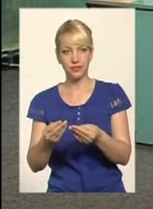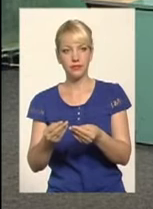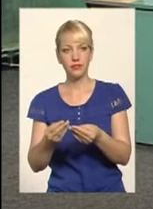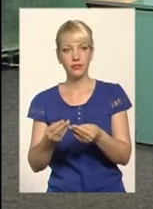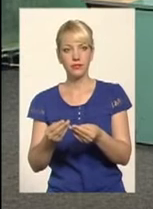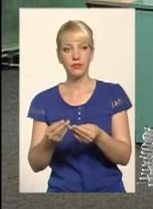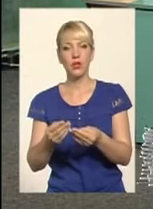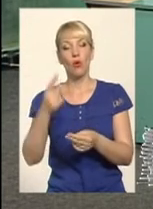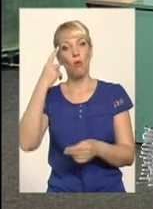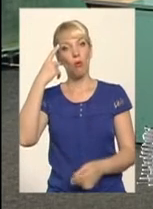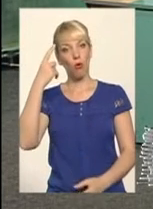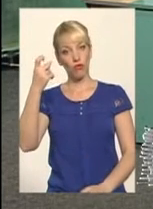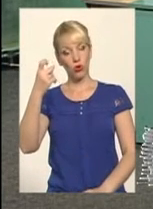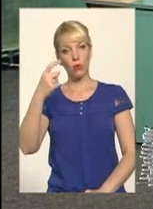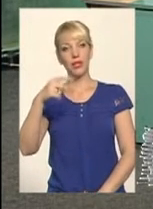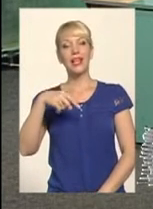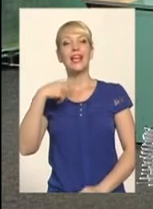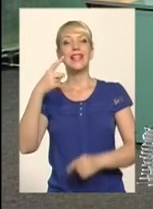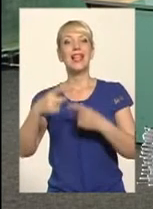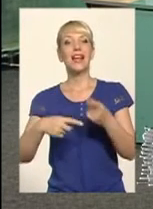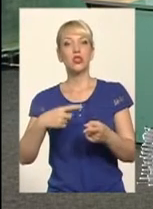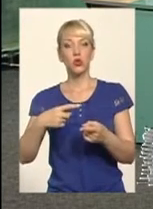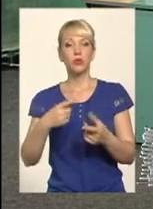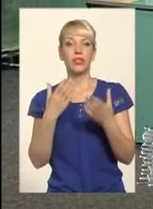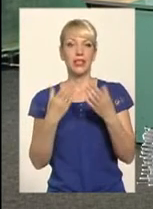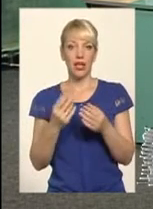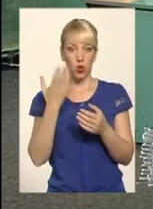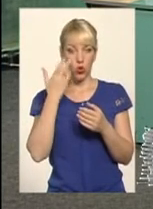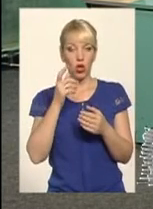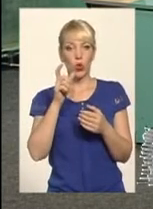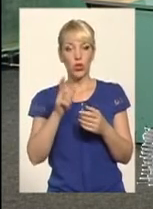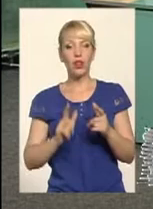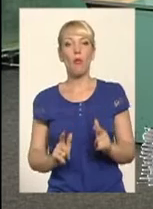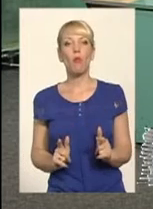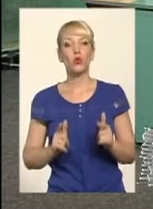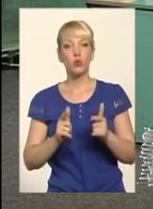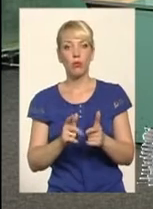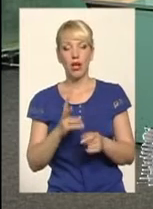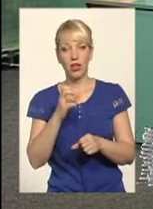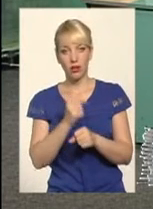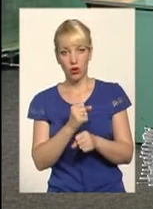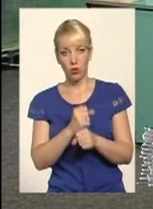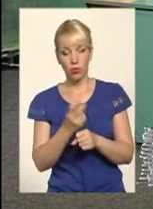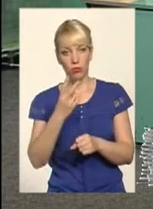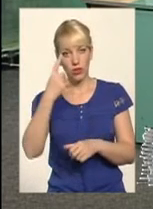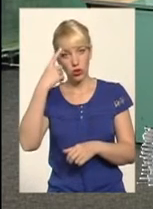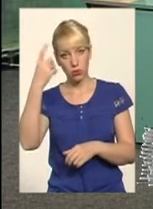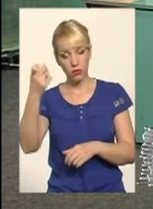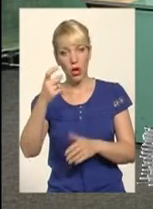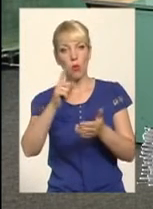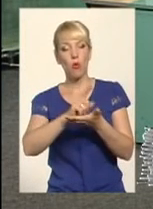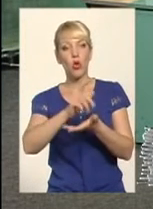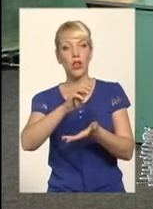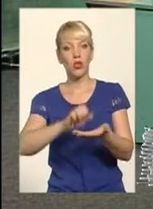воно є, повідомити на наступний день, як людина приступає до роботи, роботодавець зобов'язаний повідомити перед тим орган